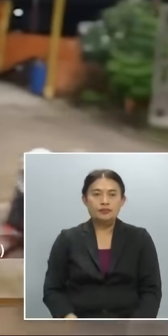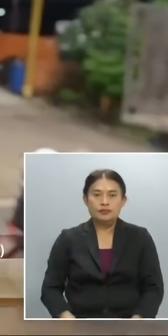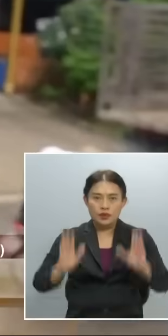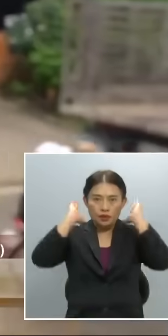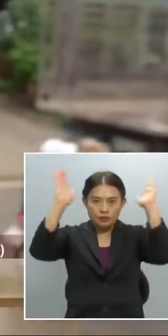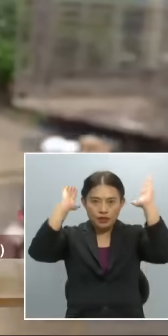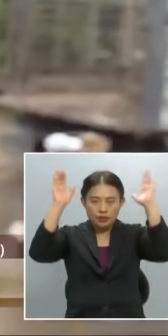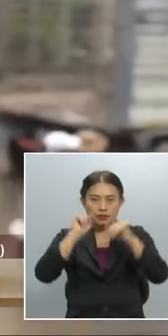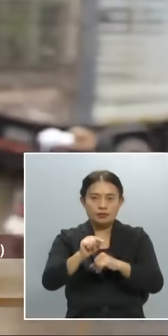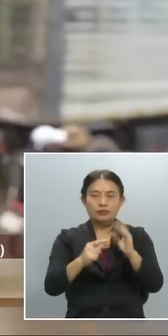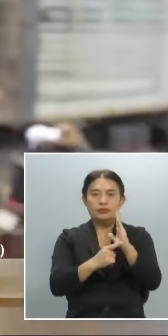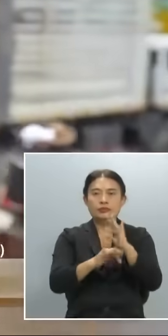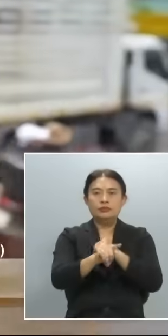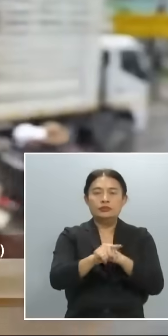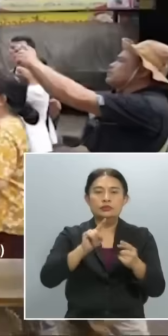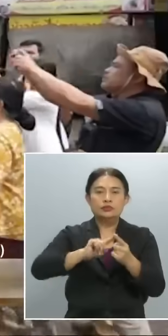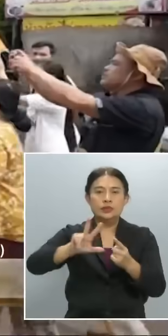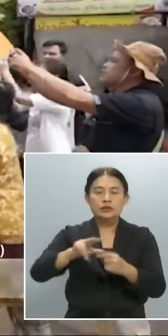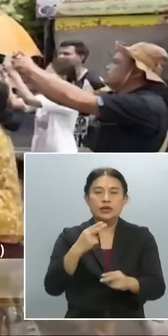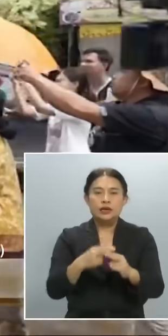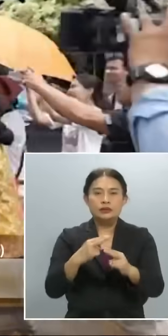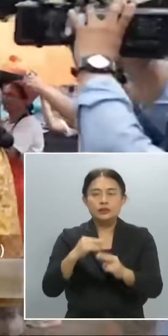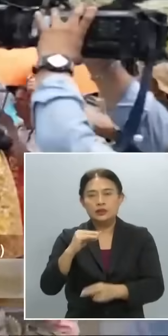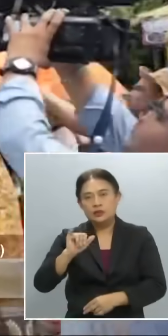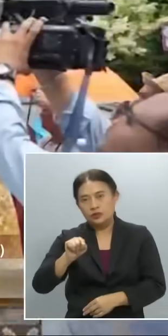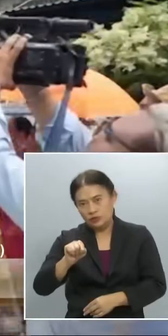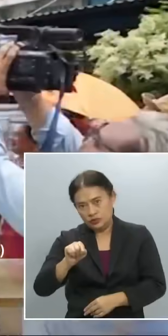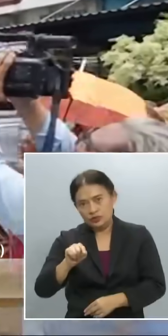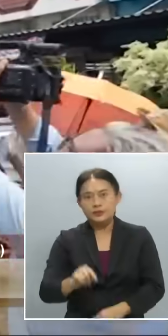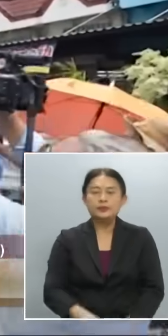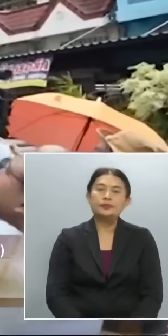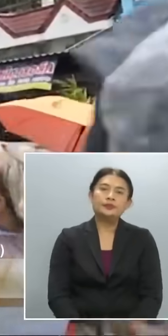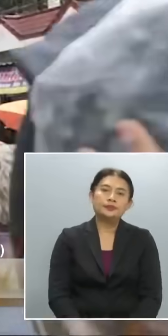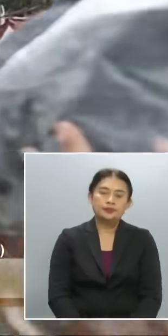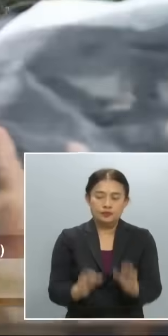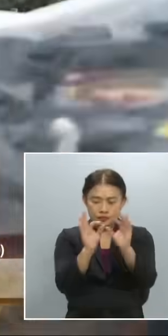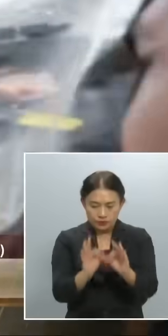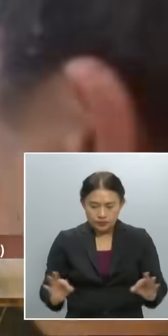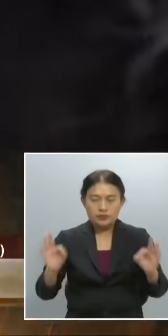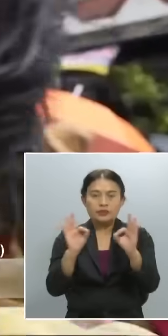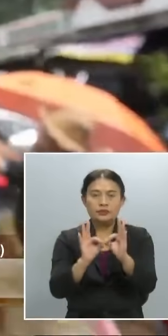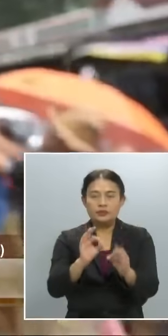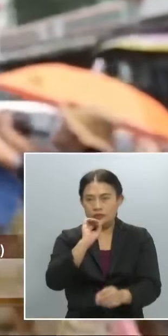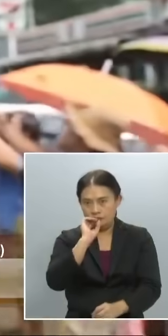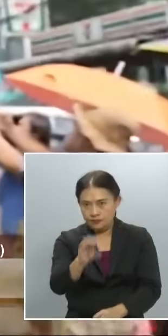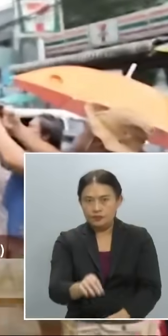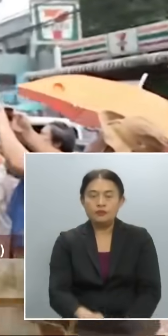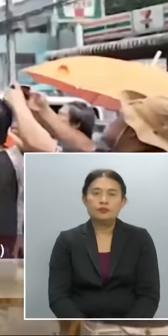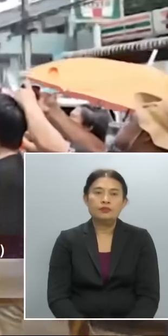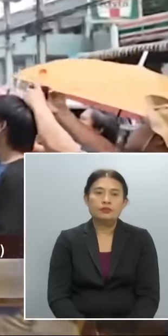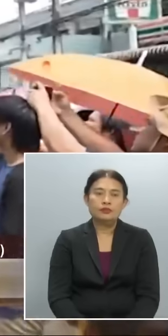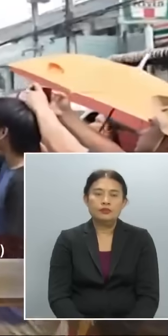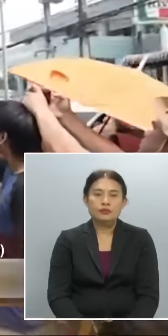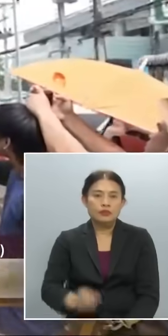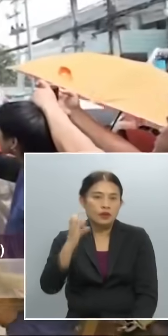อมที่ระยองเขต3ของพรรคก้าวไกล สอนเพชรนรินทร์ค่ะ ประเด็นสำคัญก็คือคุณพิธาบอกนะได้ต่อสายถึง